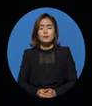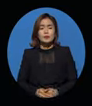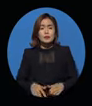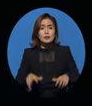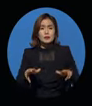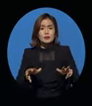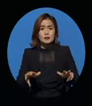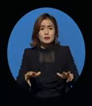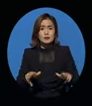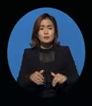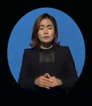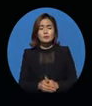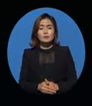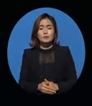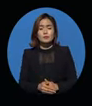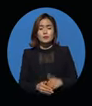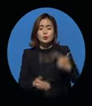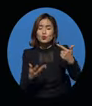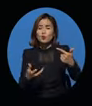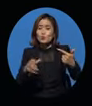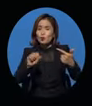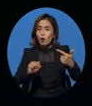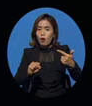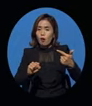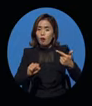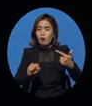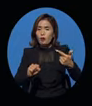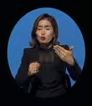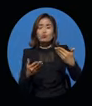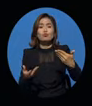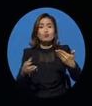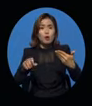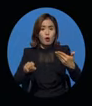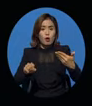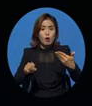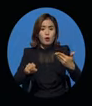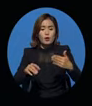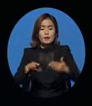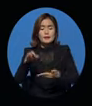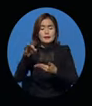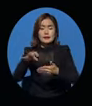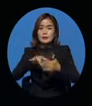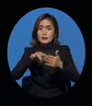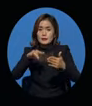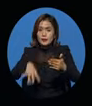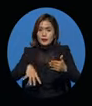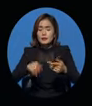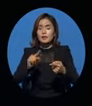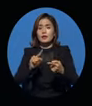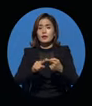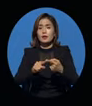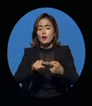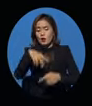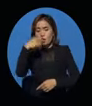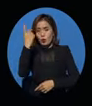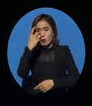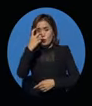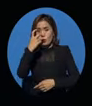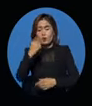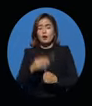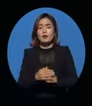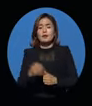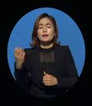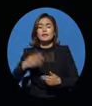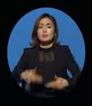우리 그 6억 에서 구하게 어떤 그 재산세 에 이런 구간에 대한 검토가 제피